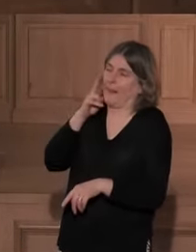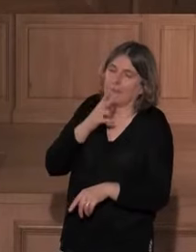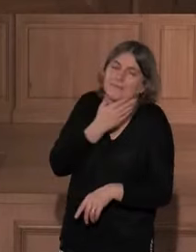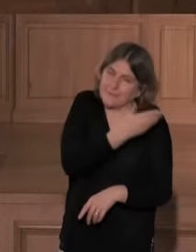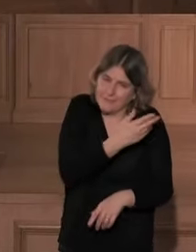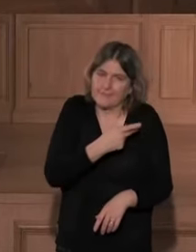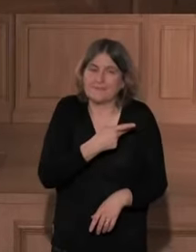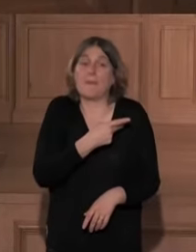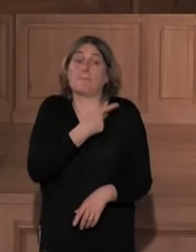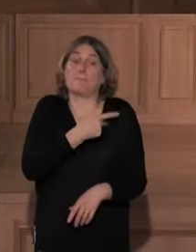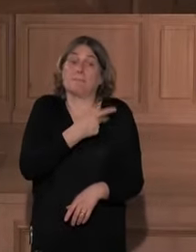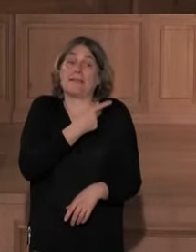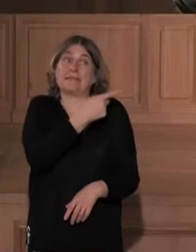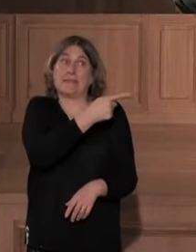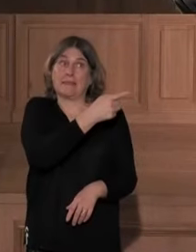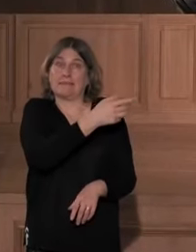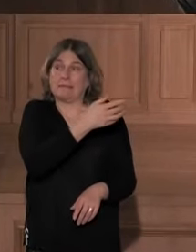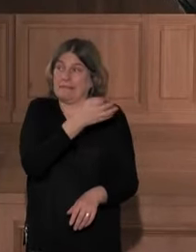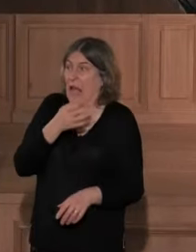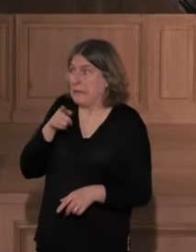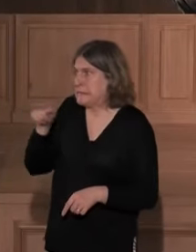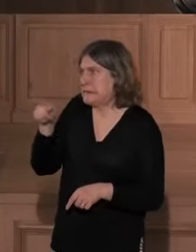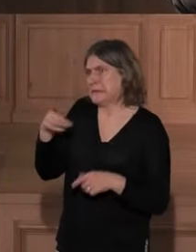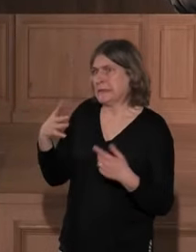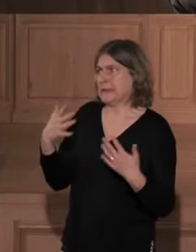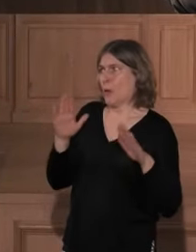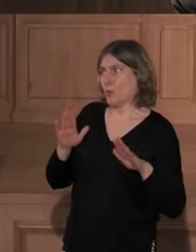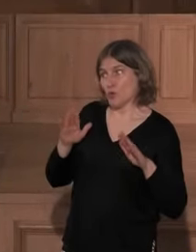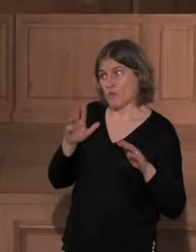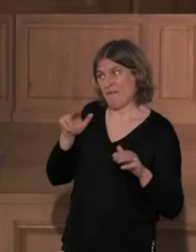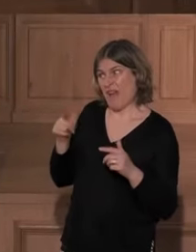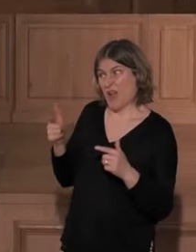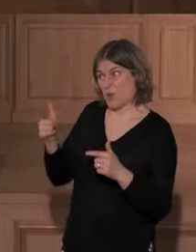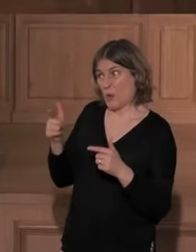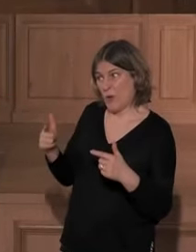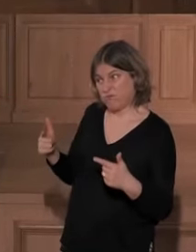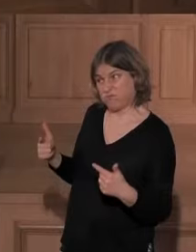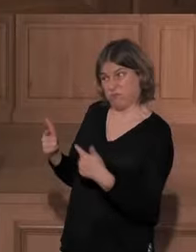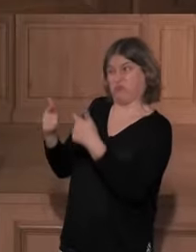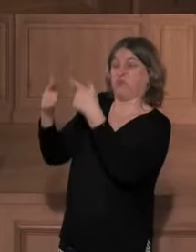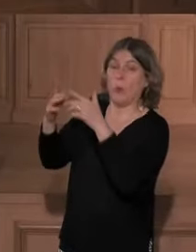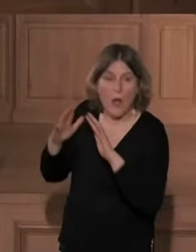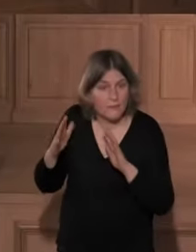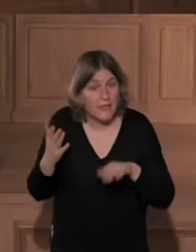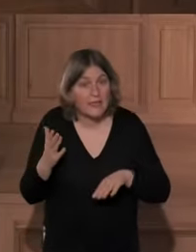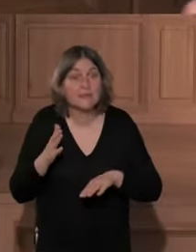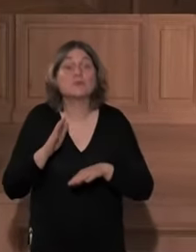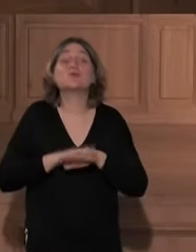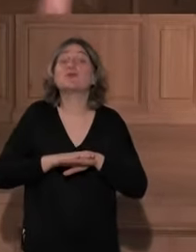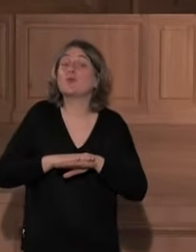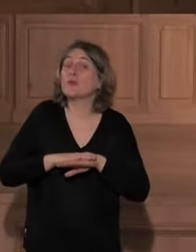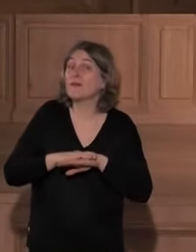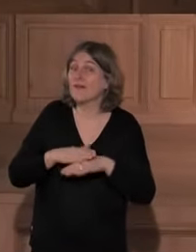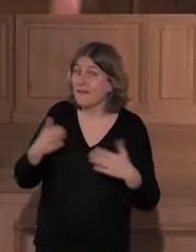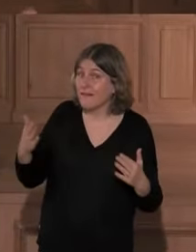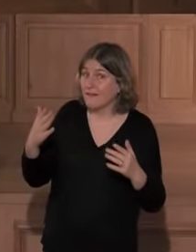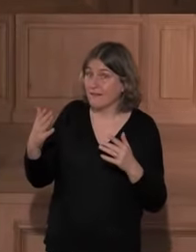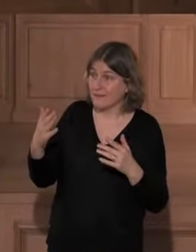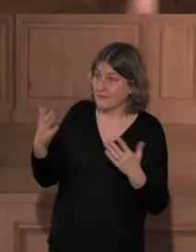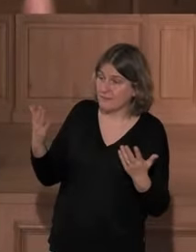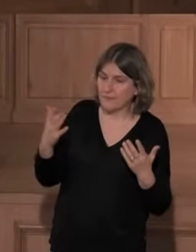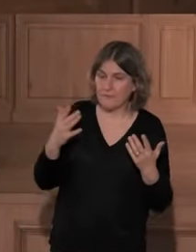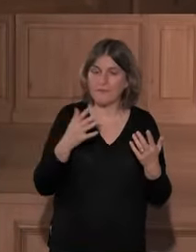mais il est musulman, ça va être la guerre, mais ça n'est pas la guerre ». J'ai envie de vous tourner vers chacun d'entre vous. Est-ce que cette expérience de rencontre de